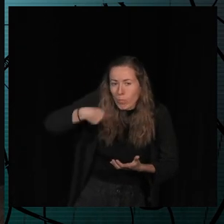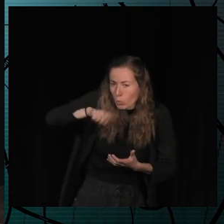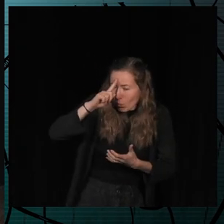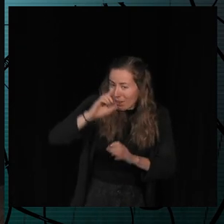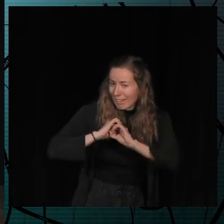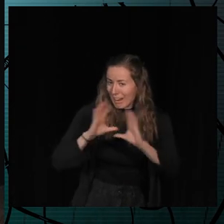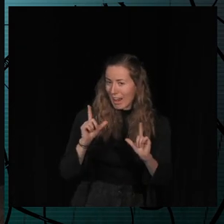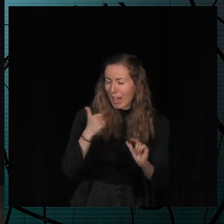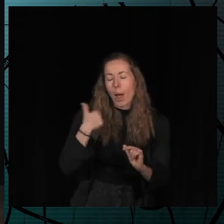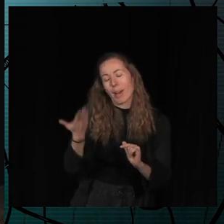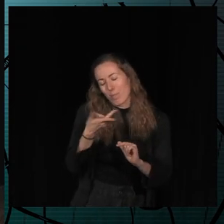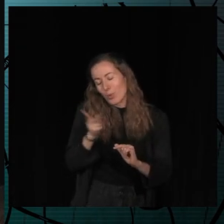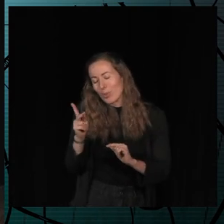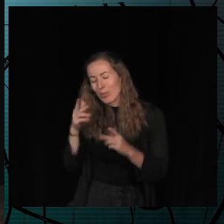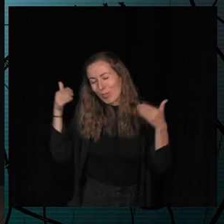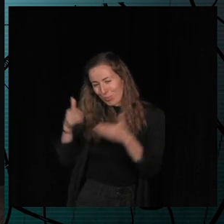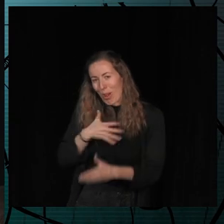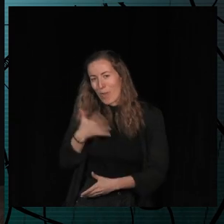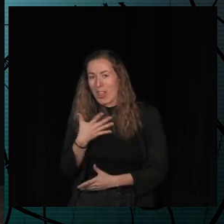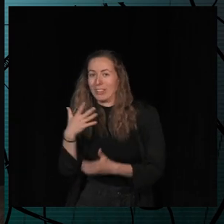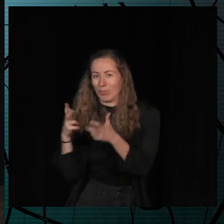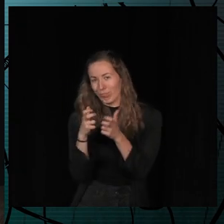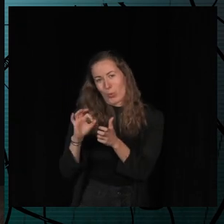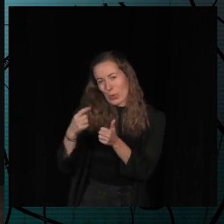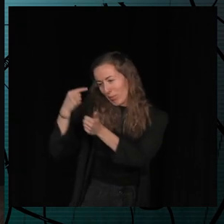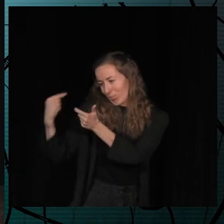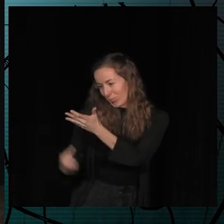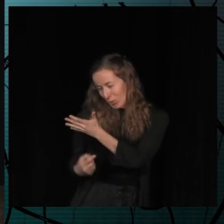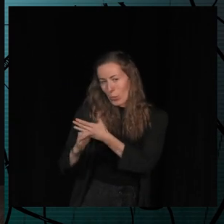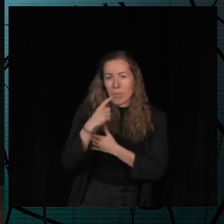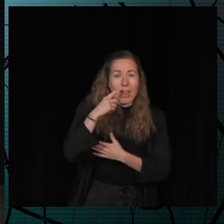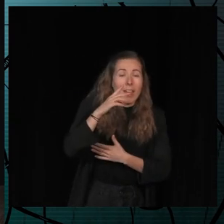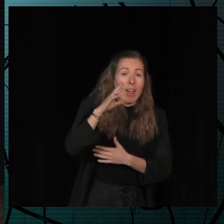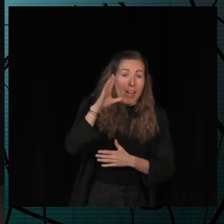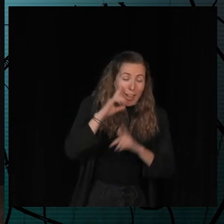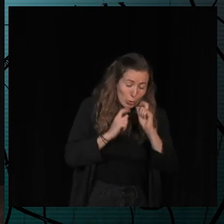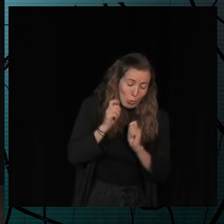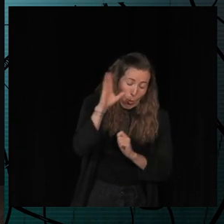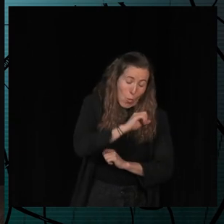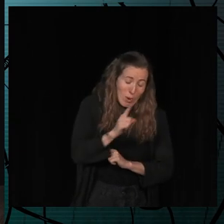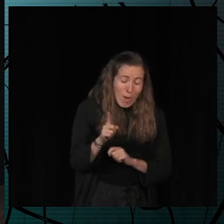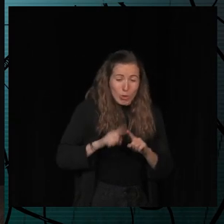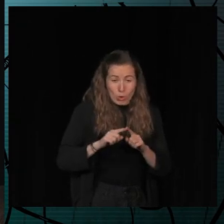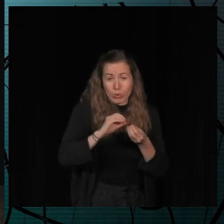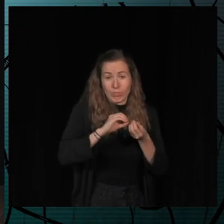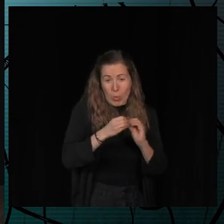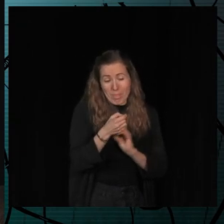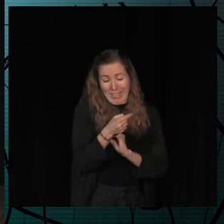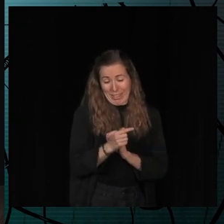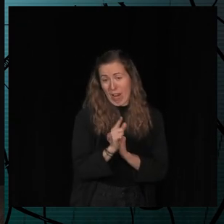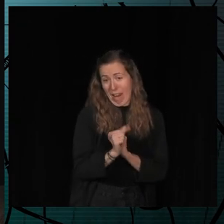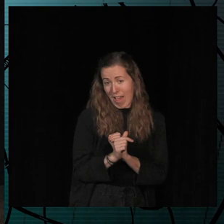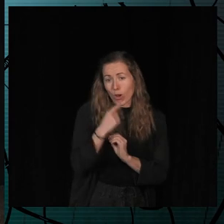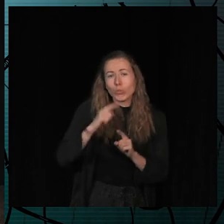puis après on on pourra revenir sur les bénéfices mais faut pas non plus suridéaliser ni penser que c'est une sorte de